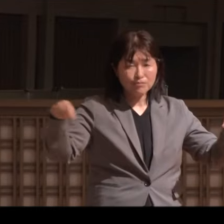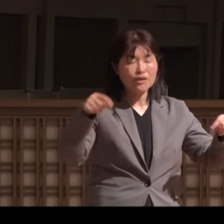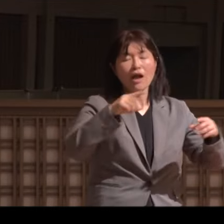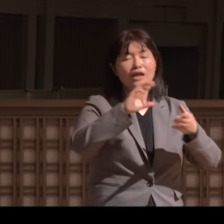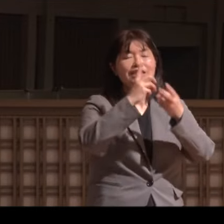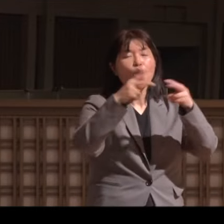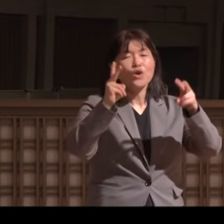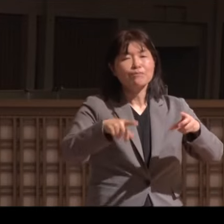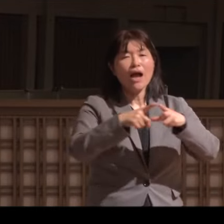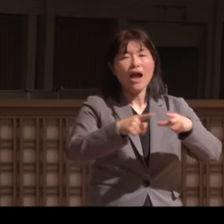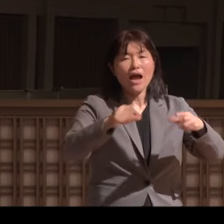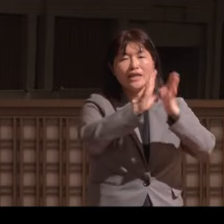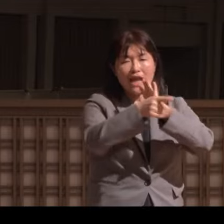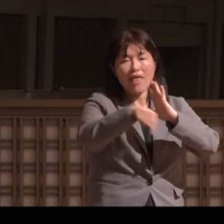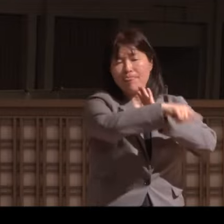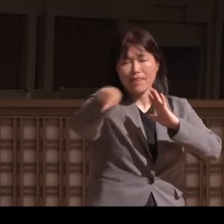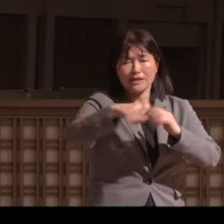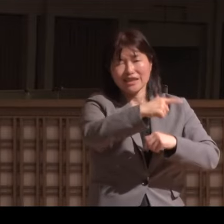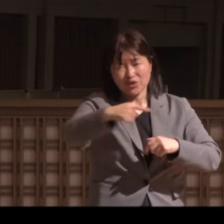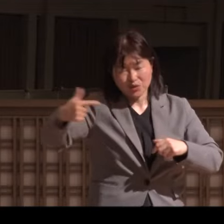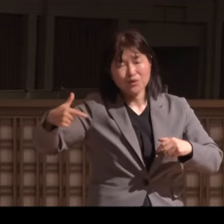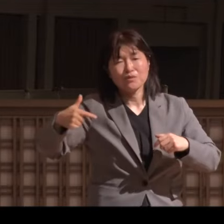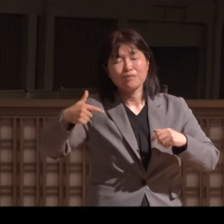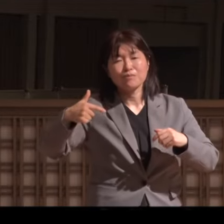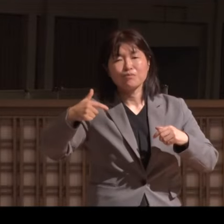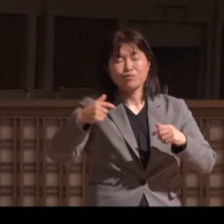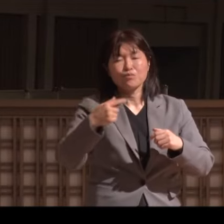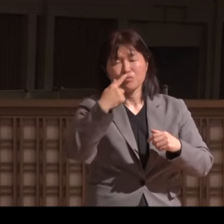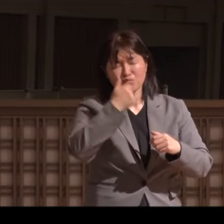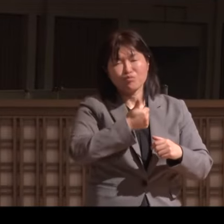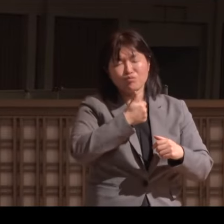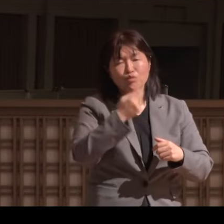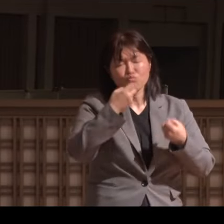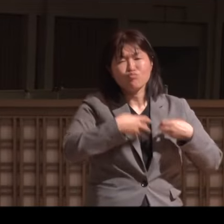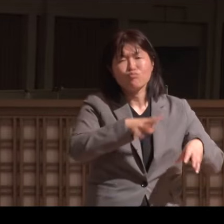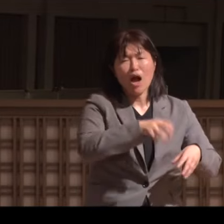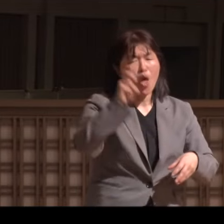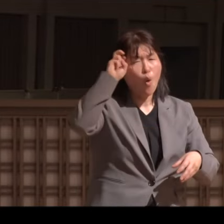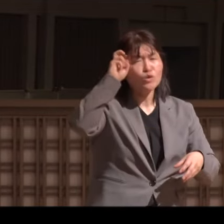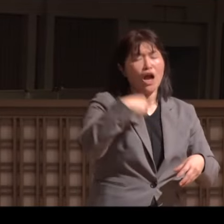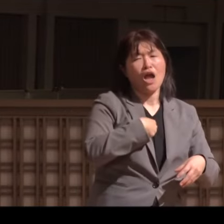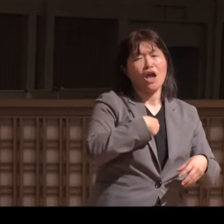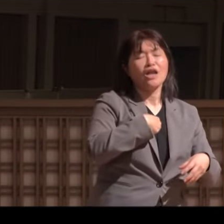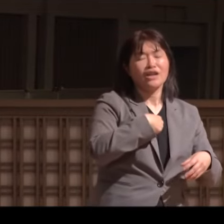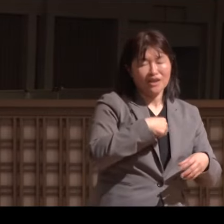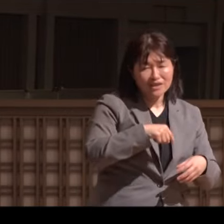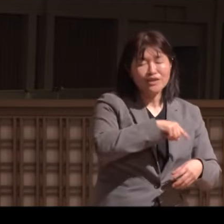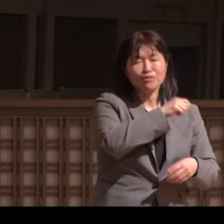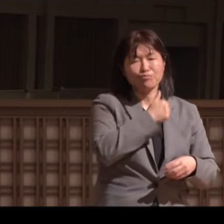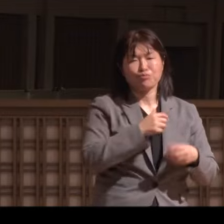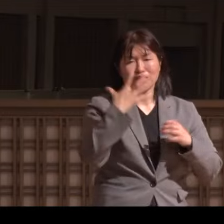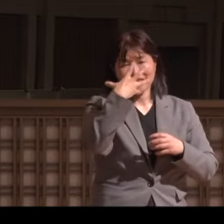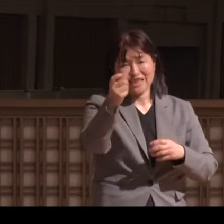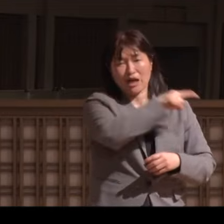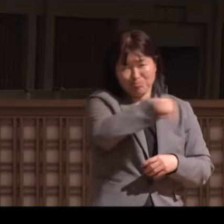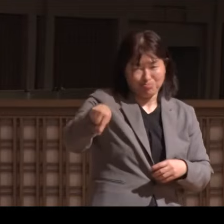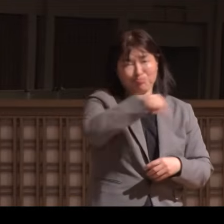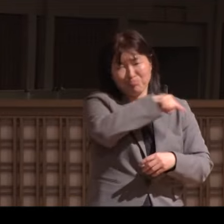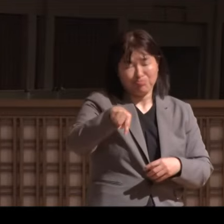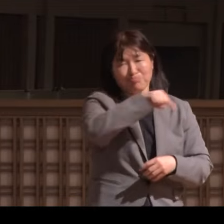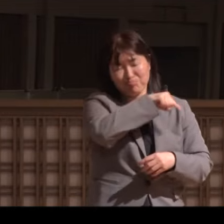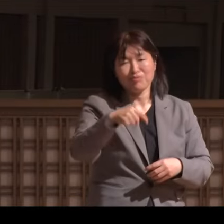方々にあのお世話になってで広島に来るのも僕は大阪ですんで新幹線ですっ来られるということもあってえもう